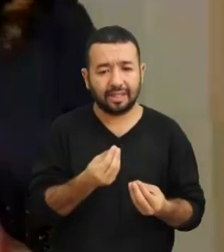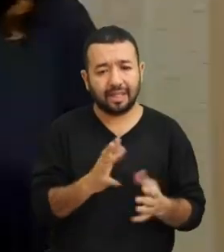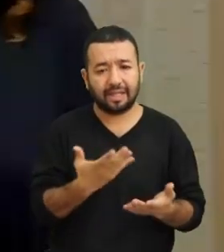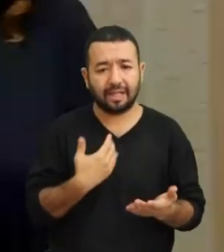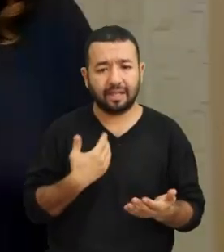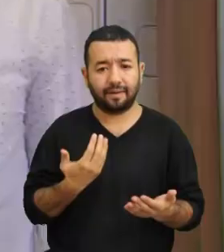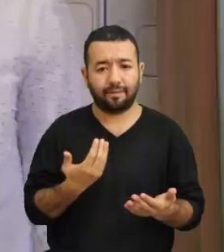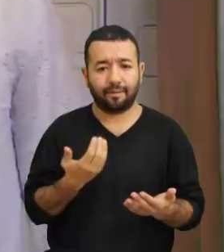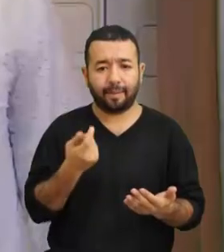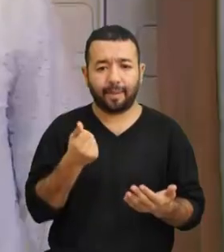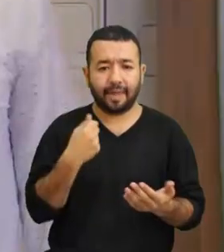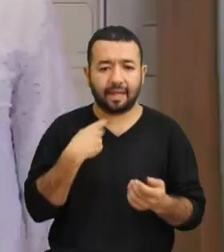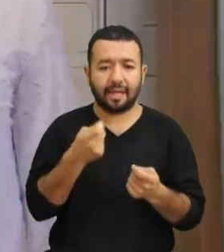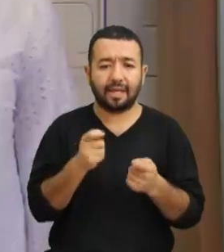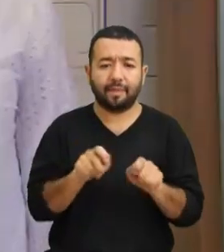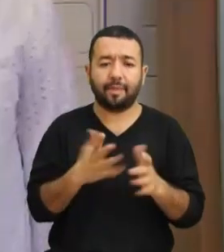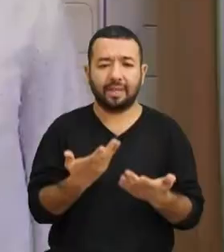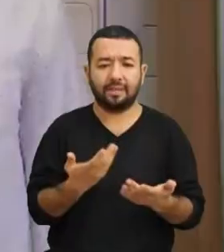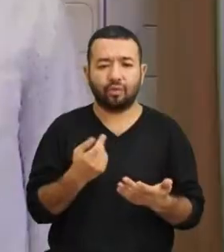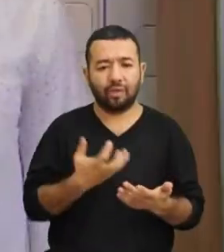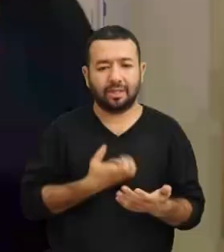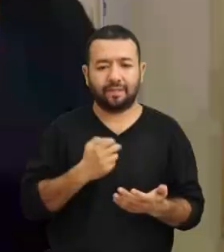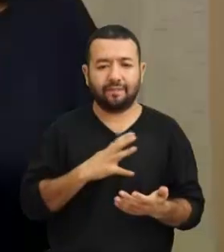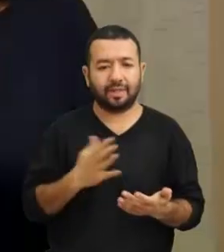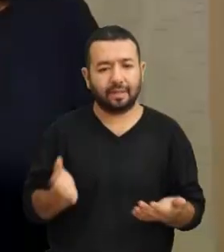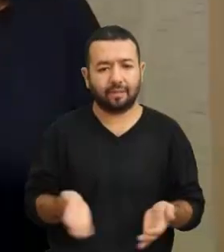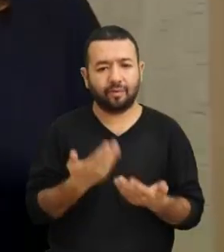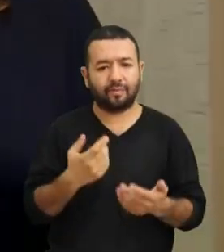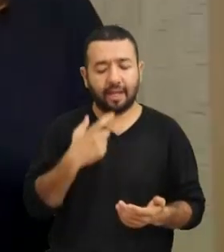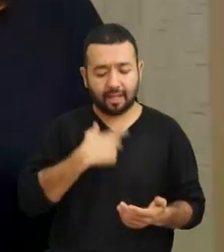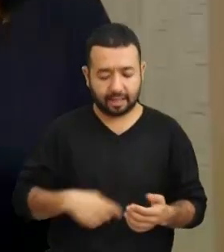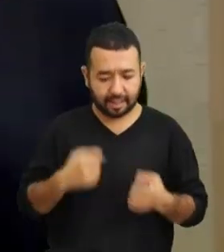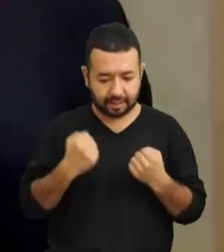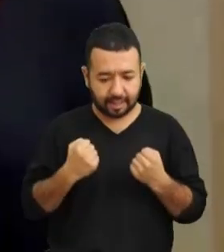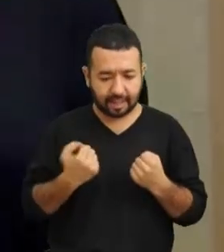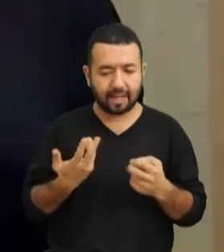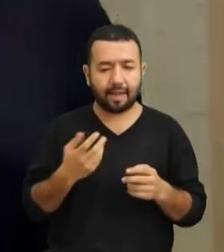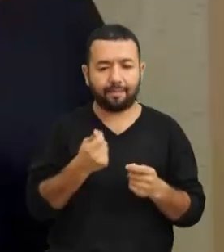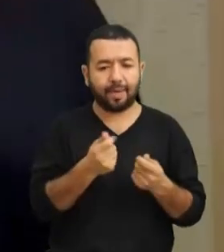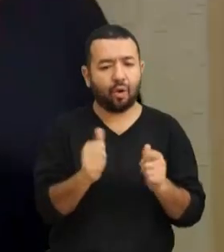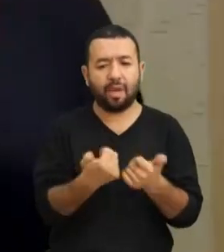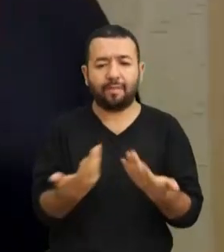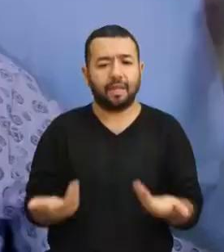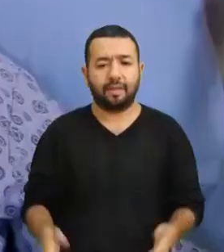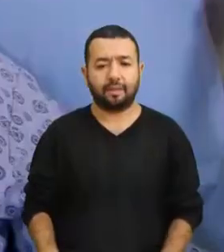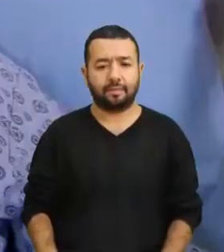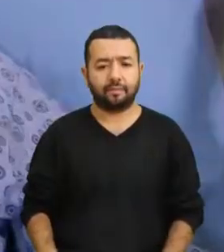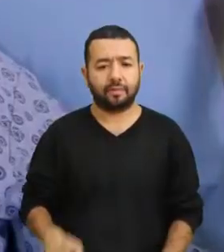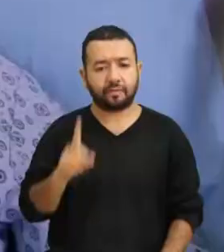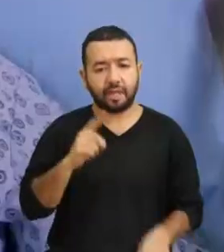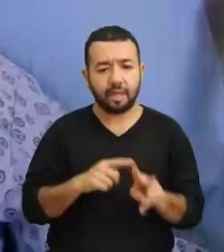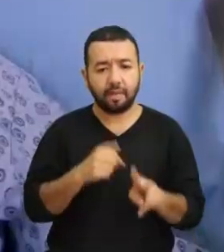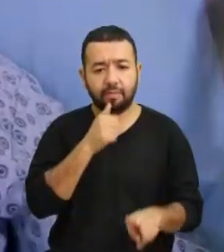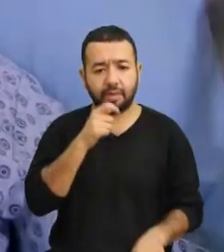çok sıkıntı çeker. Ya Timuçin Bey, boş verin ya. Cana geleceğine mala gelsin ya, boş verin. Vallahi Kemal